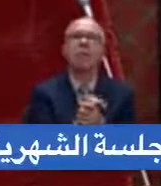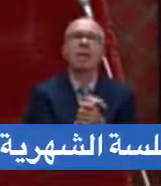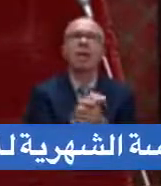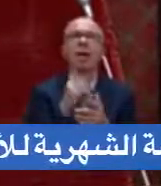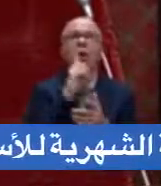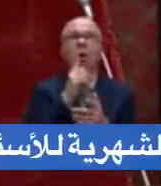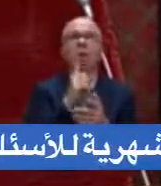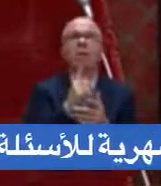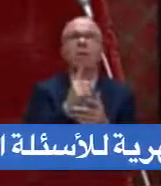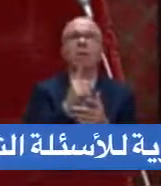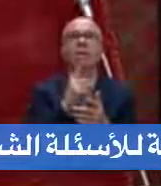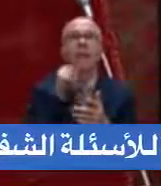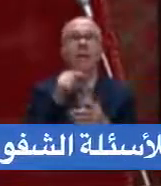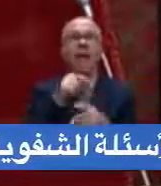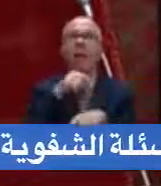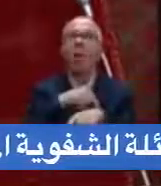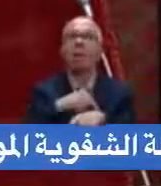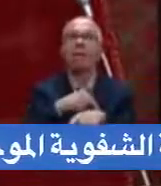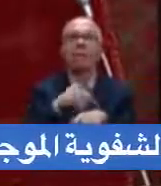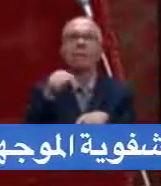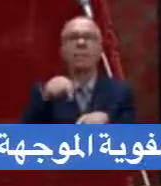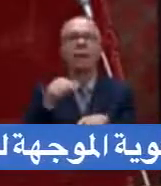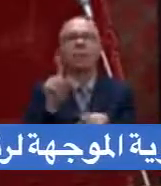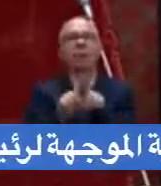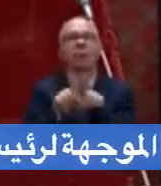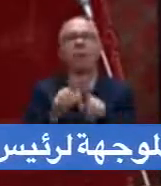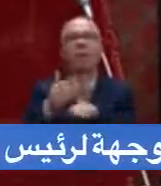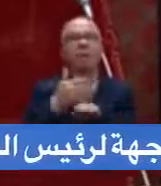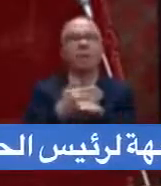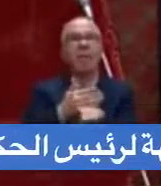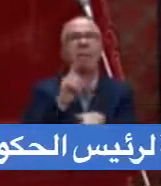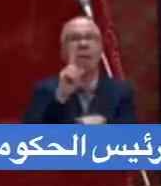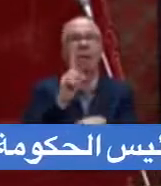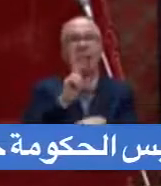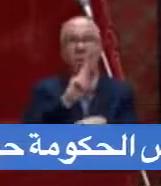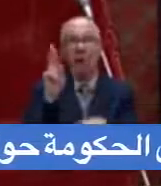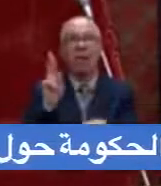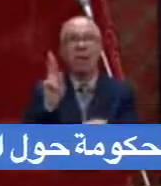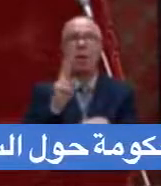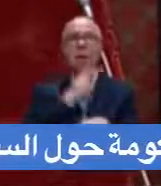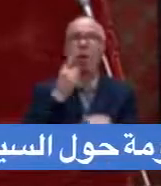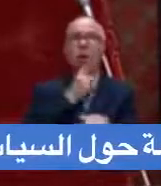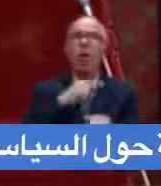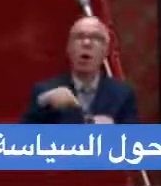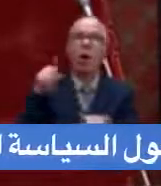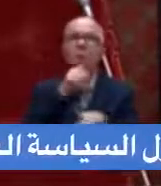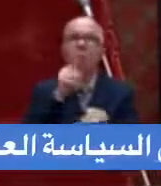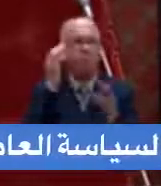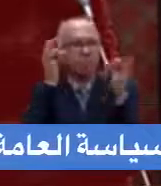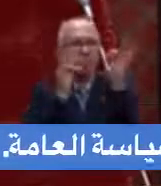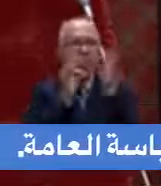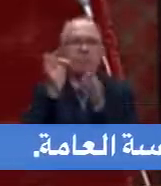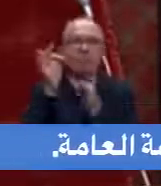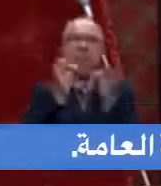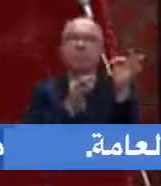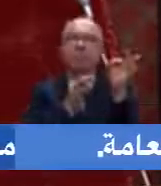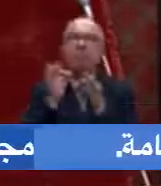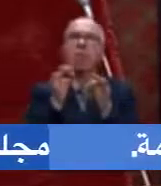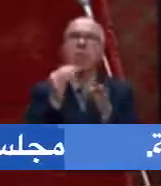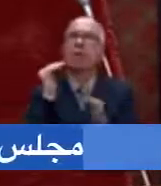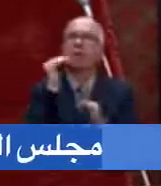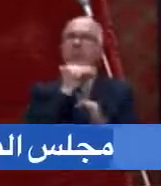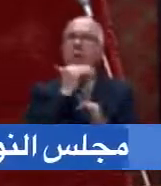لحظه استثنائيه، الحمد لله بلادنا بقياده جلاله الملك واجهتها بطريقه حكيمه وبطريقه استباقيه، وأحيي الشعب